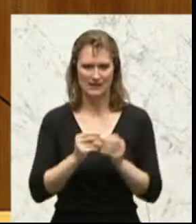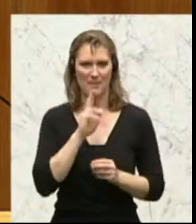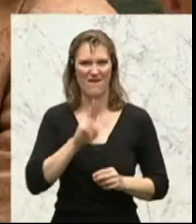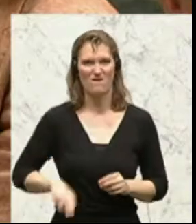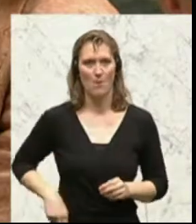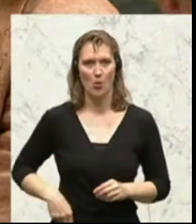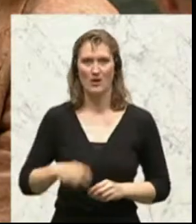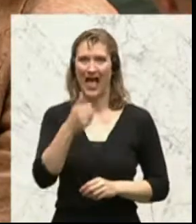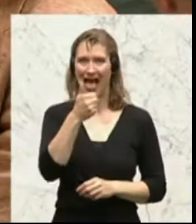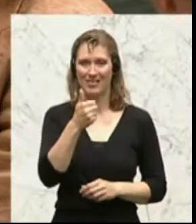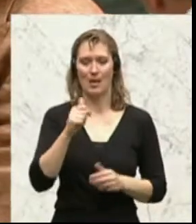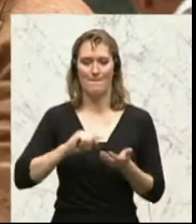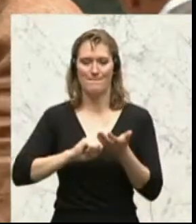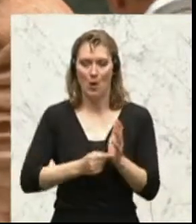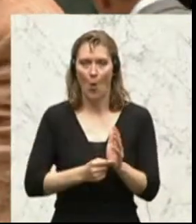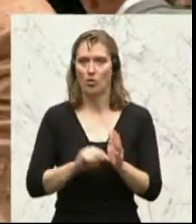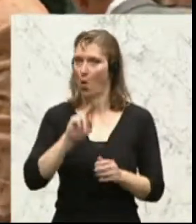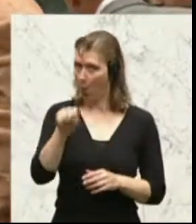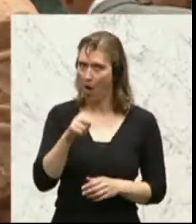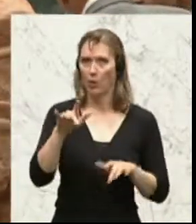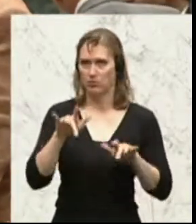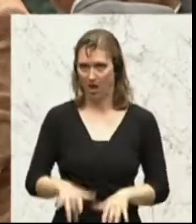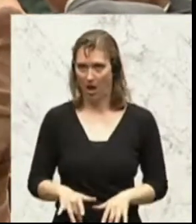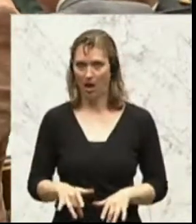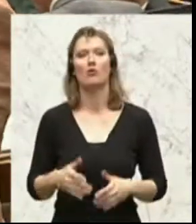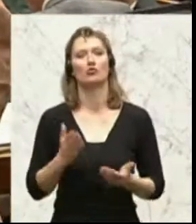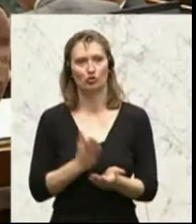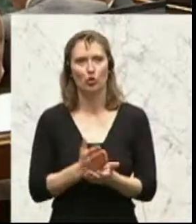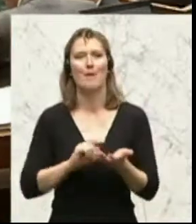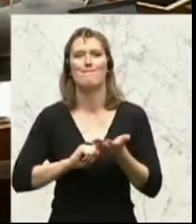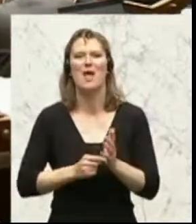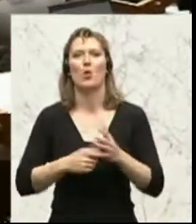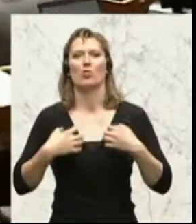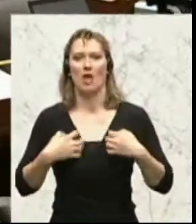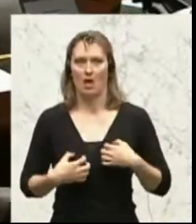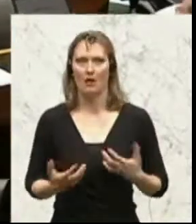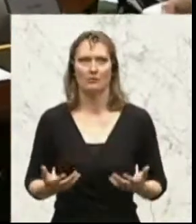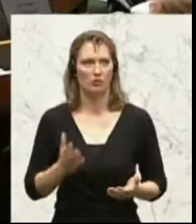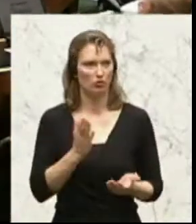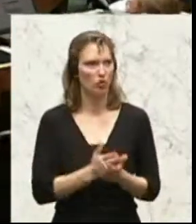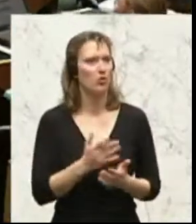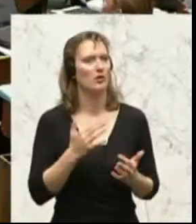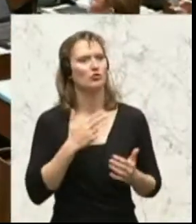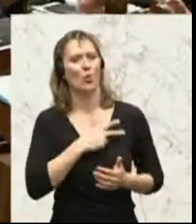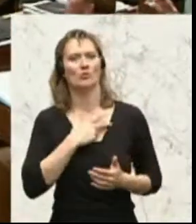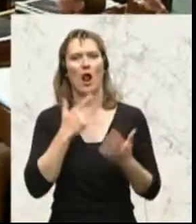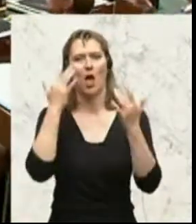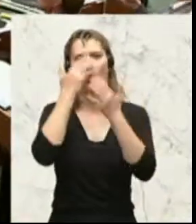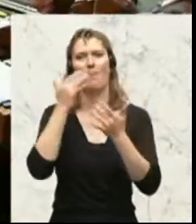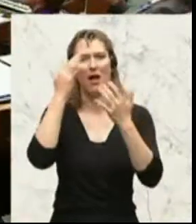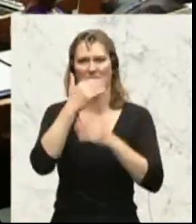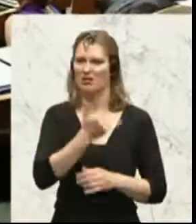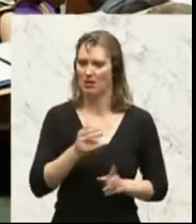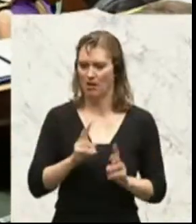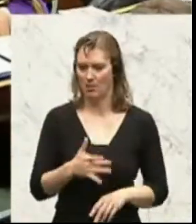so lautet die technische Antwort. Also schauen wir mal. Hier ist es nämlich schon vorbei mit der Sozialromantik. Da ist nämlich jeder betroffen, der entweder